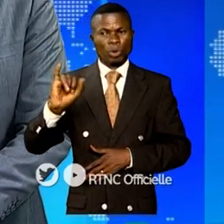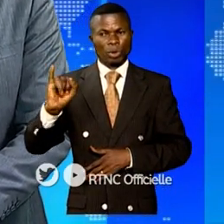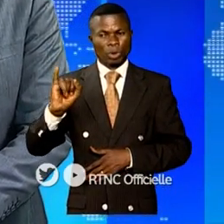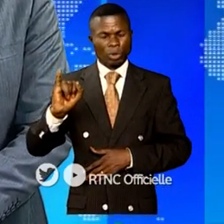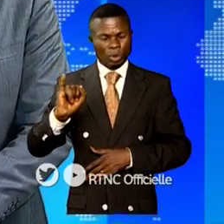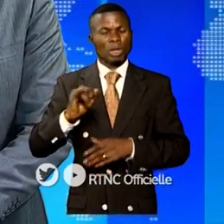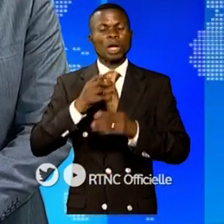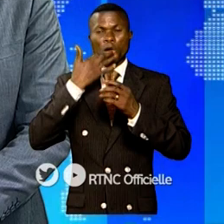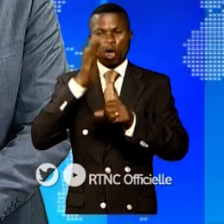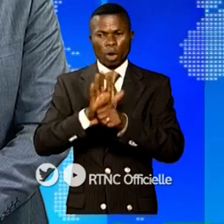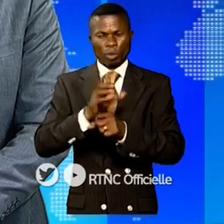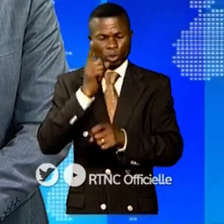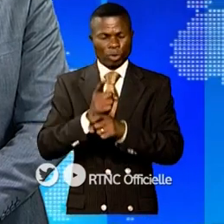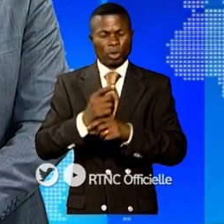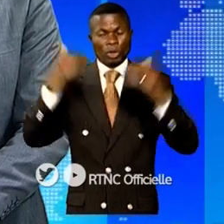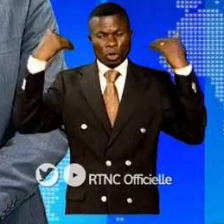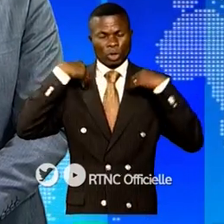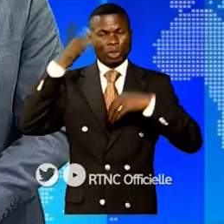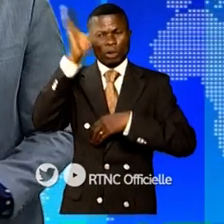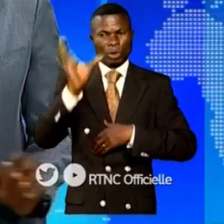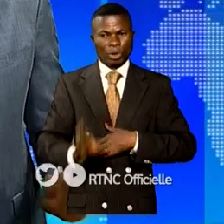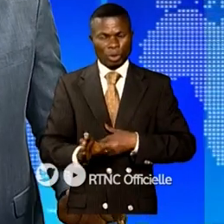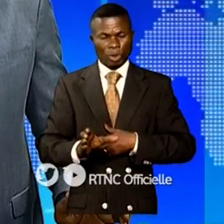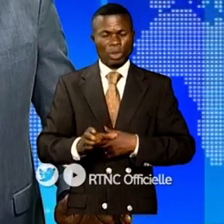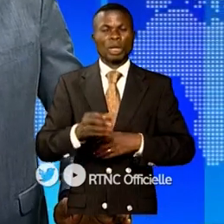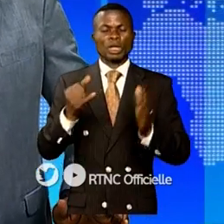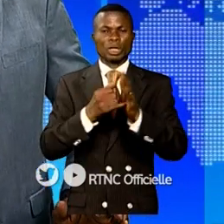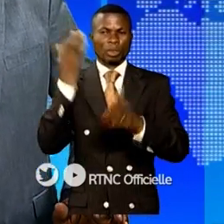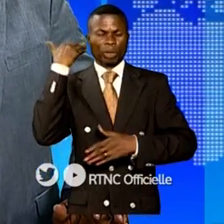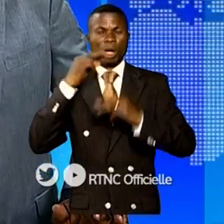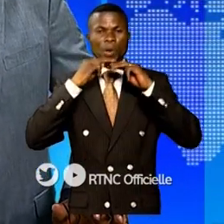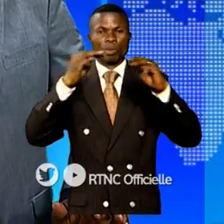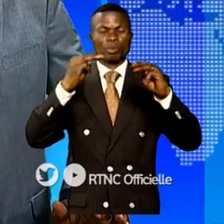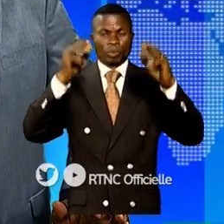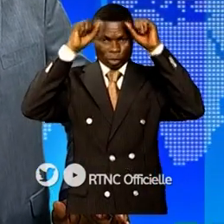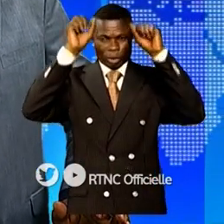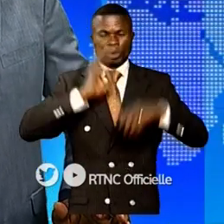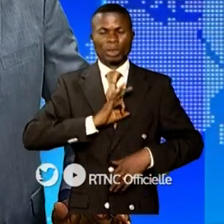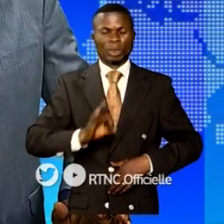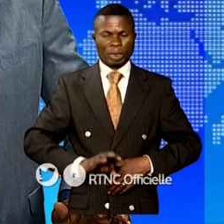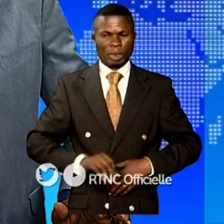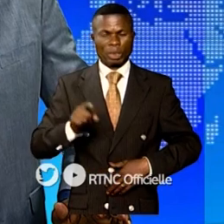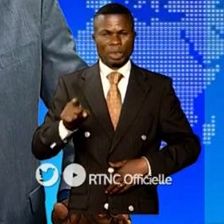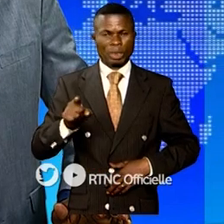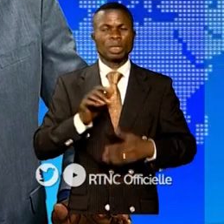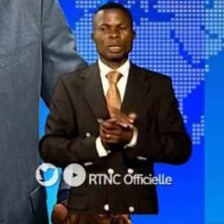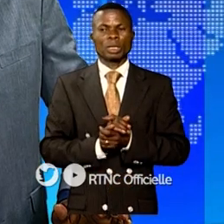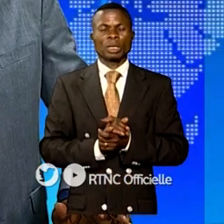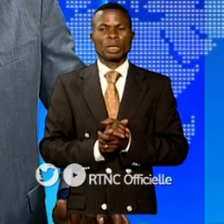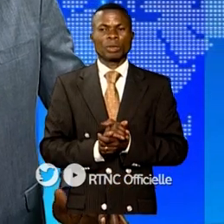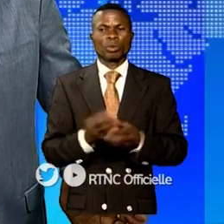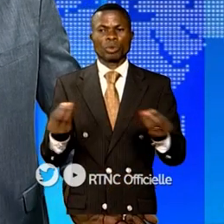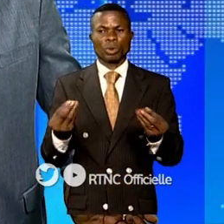les assurances des notables Nekongo qui ont relayé le week-end dernier le message du chef de l'État Félix-Antoine Tshisekedi